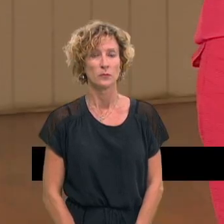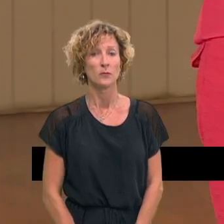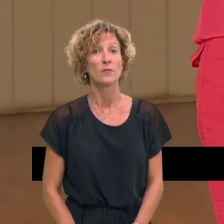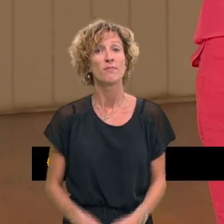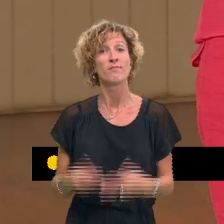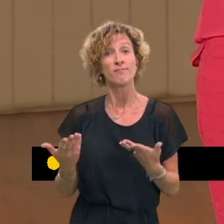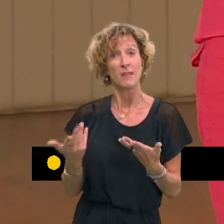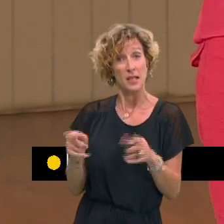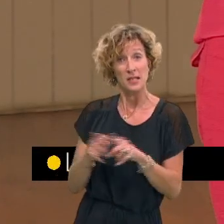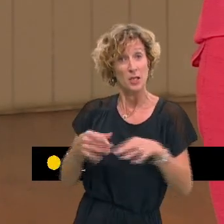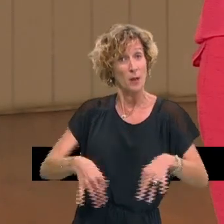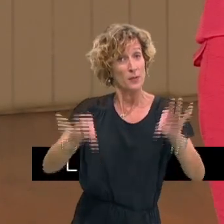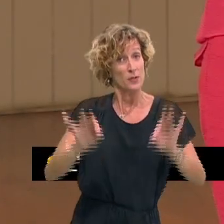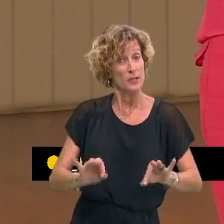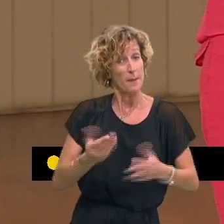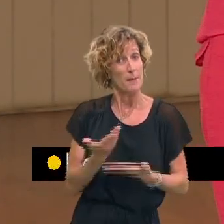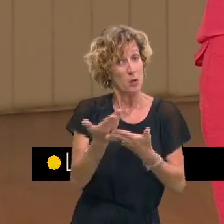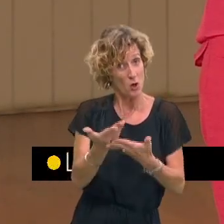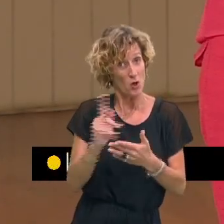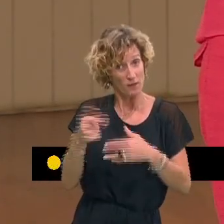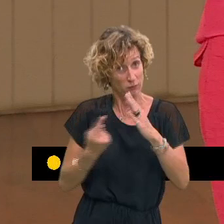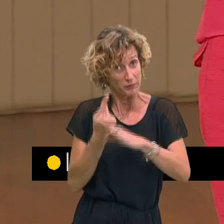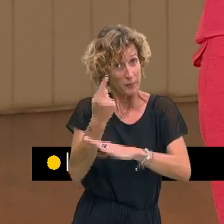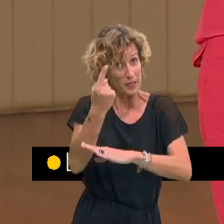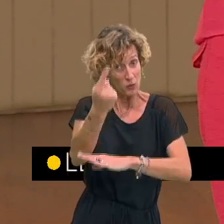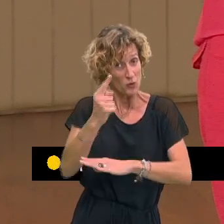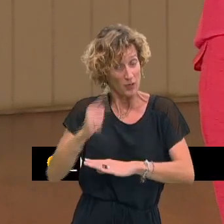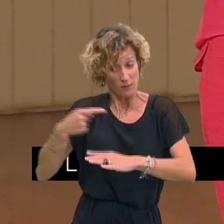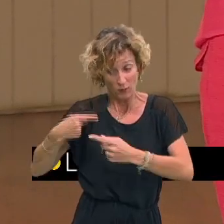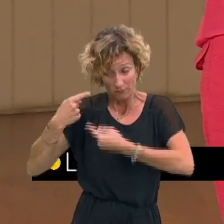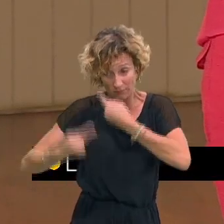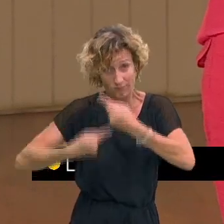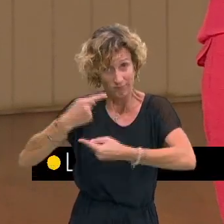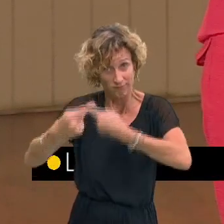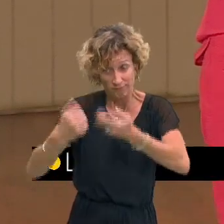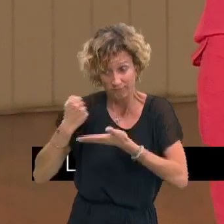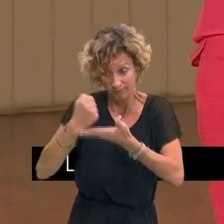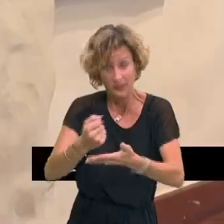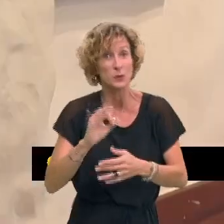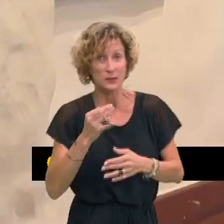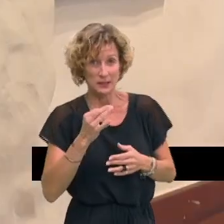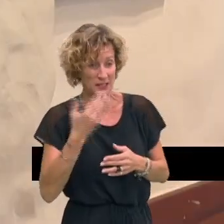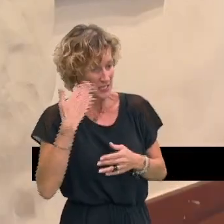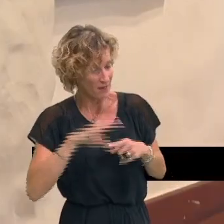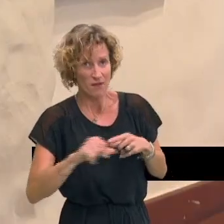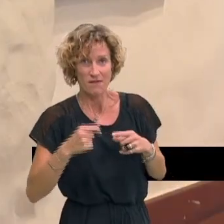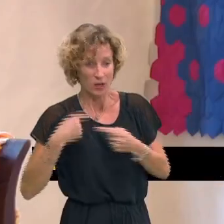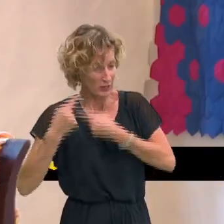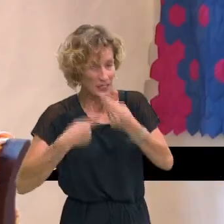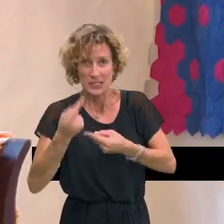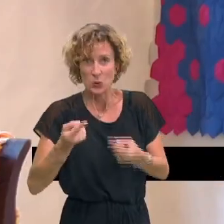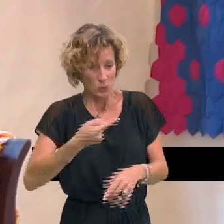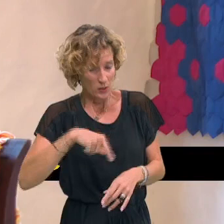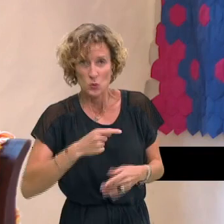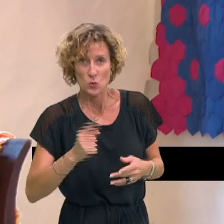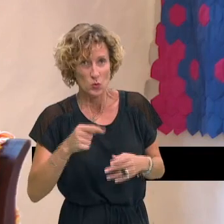C'est comme notre tapis mendiant, il faut que les perdure, il faut que nous transmettent ça de génération en génération. C'est une tradition, il y a un savoir-faire. Le tapis mendiant, c'est nous. Hein. Et je